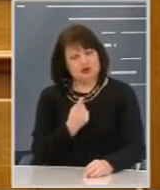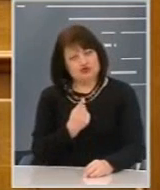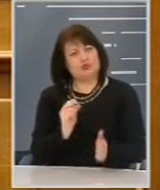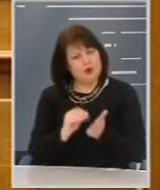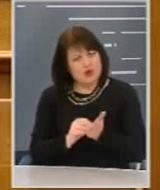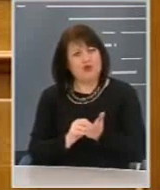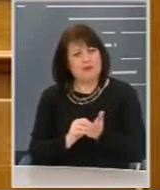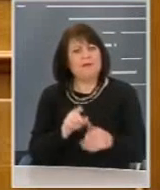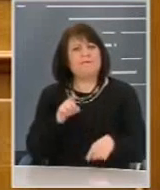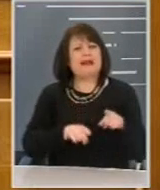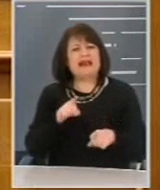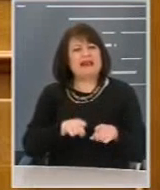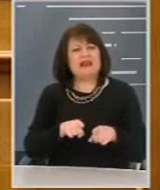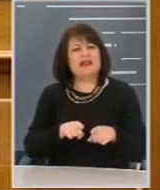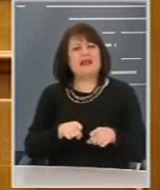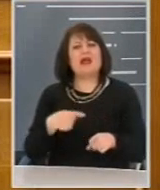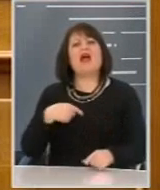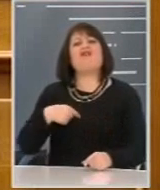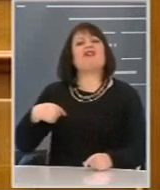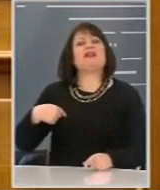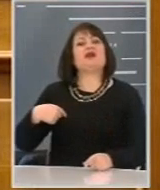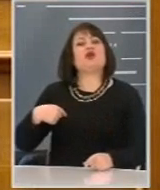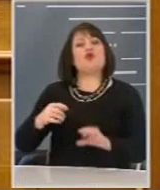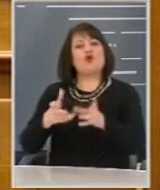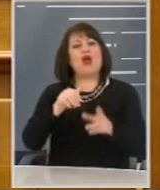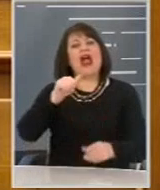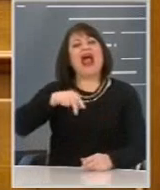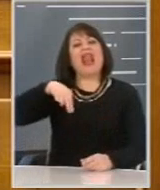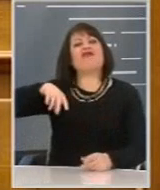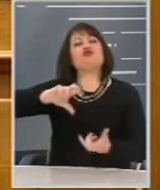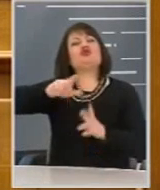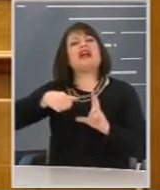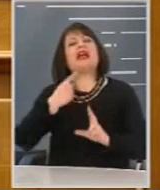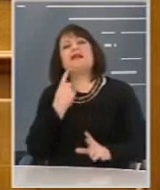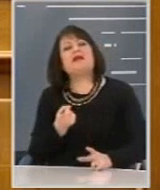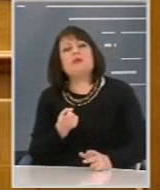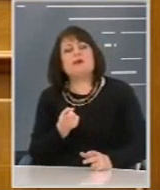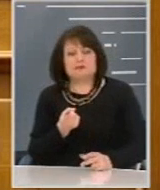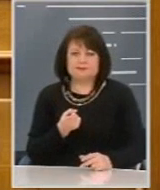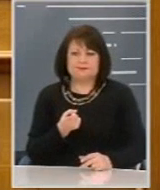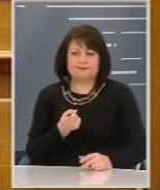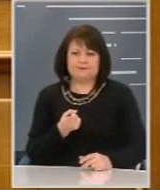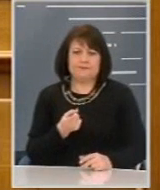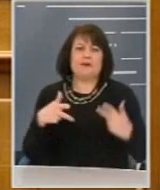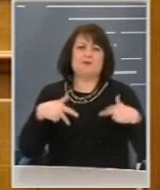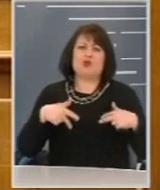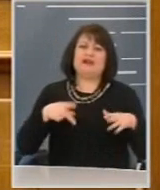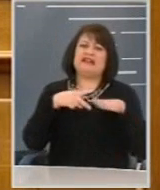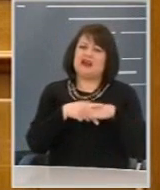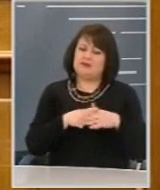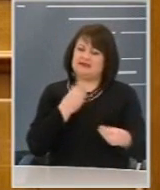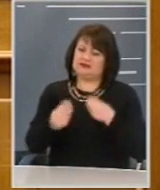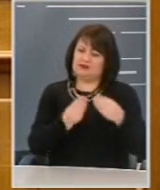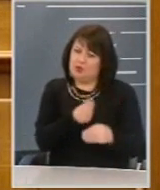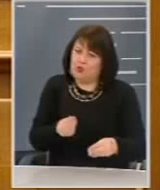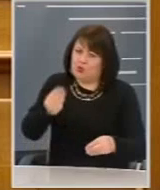τι είπανε ορισμένοι από τους μεγάλους καναλάρχες. Ο κύριος Αλαφούζος λοιπόν είπε ότι η πολιτεία και οι τράπεζες δανειοδοτούσαν πέραν